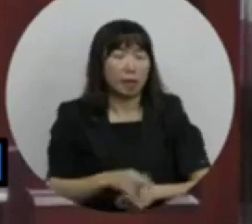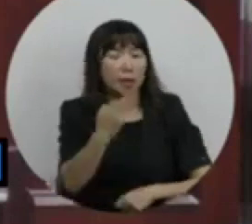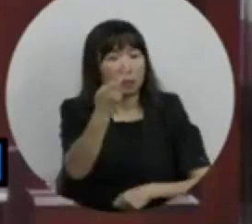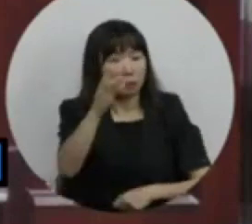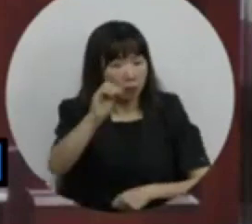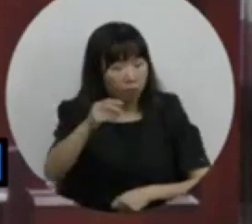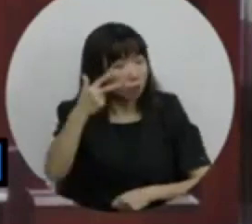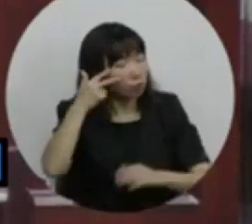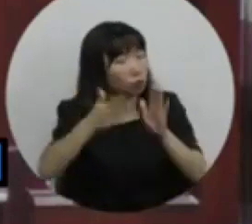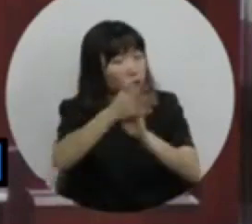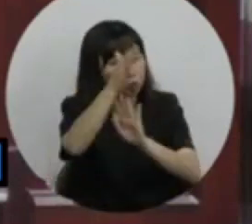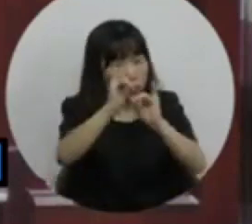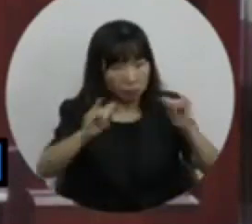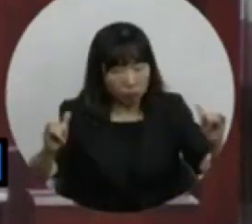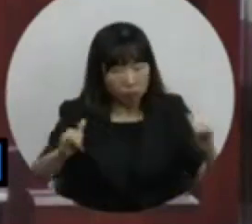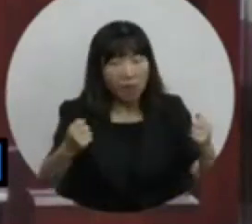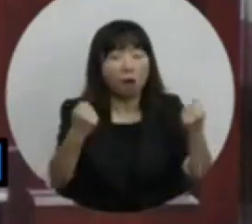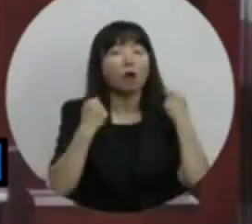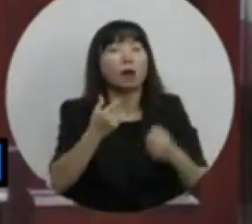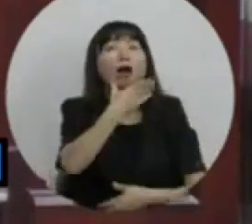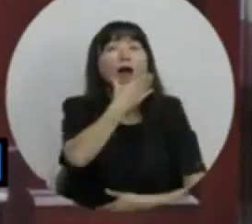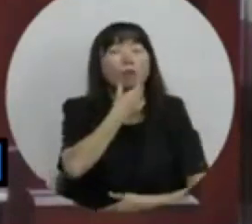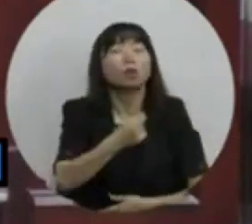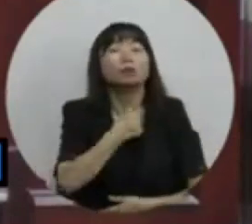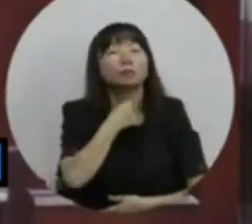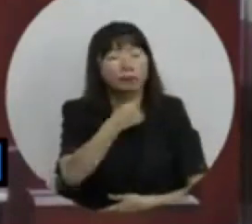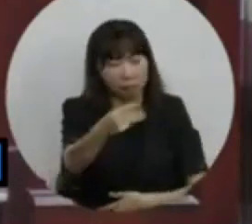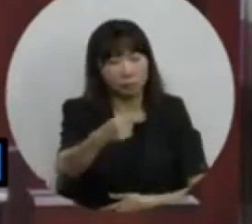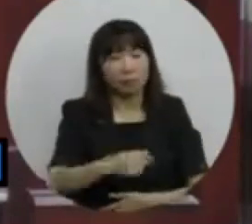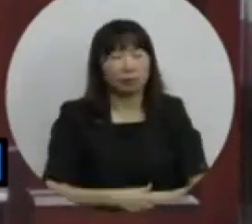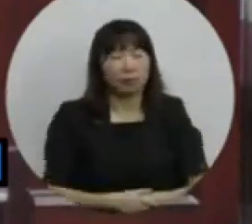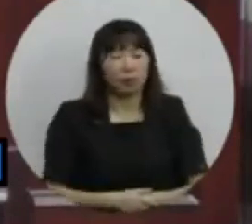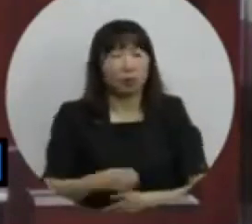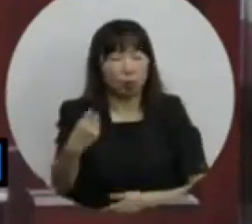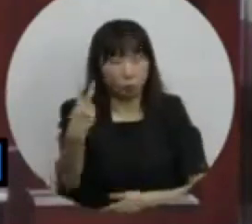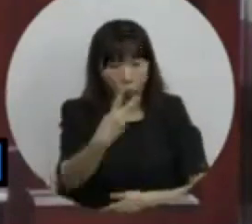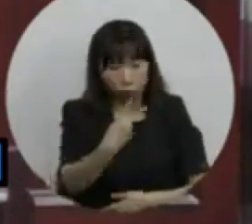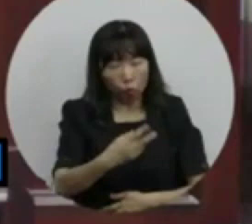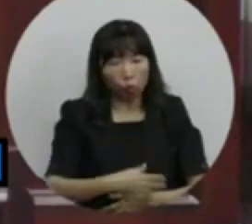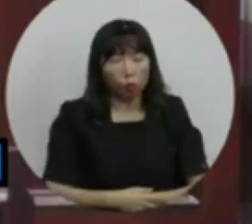모두의 건강과 행복을 기원합니다. 또한